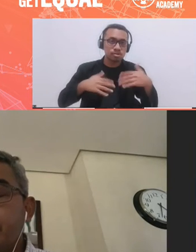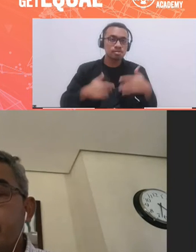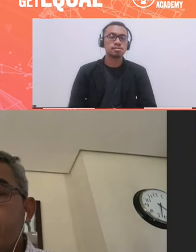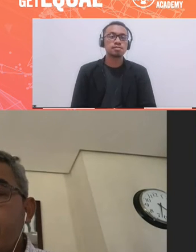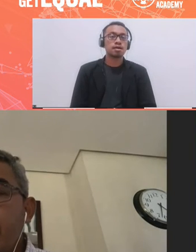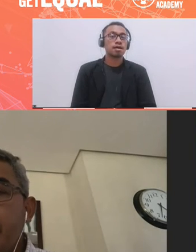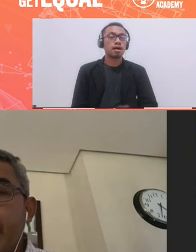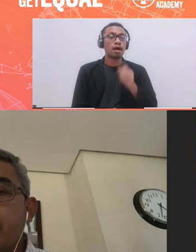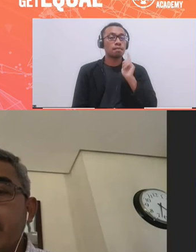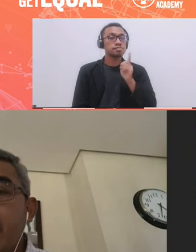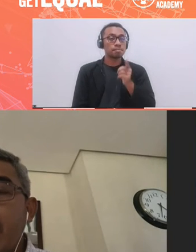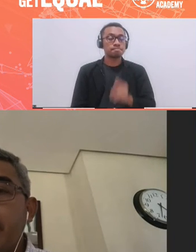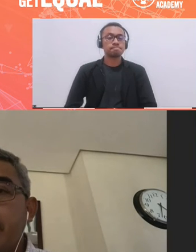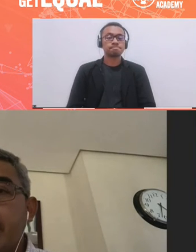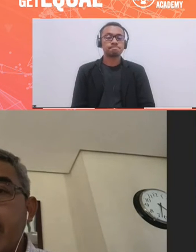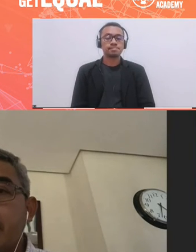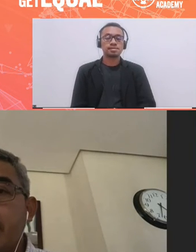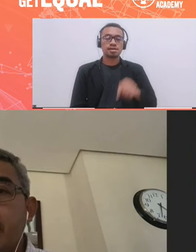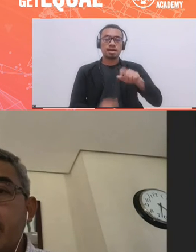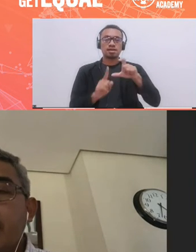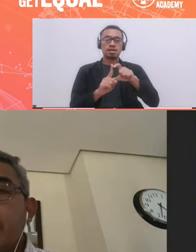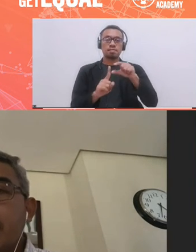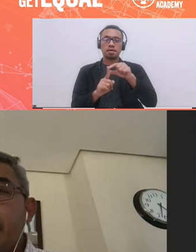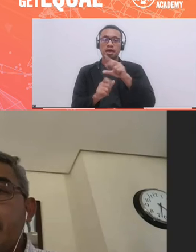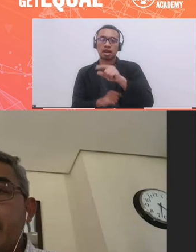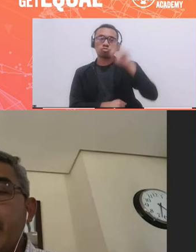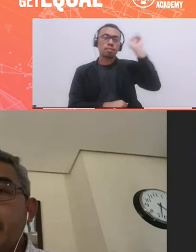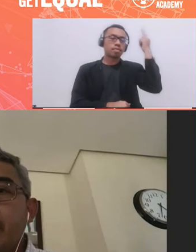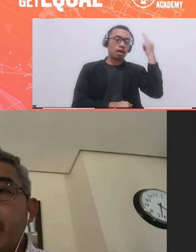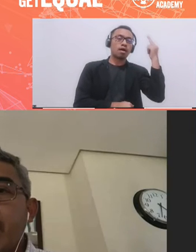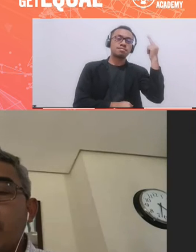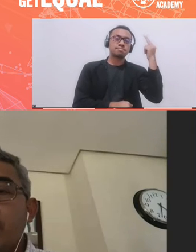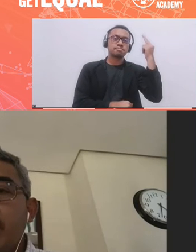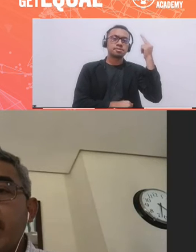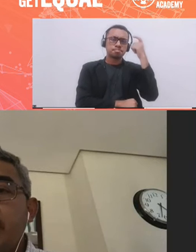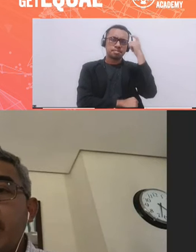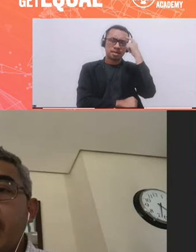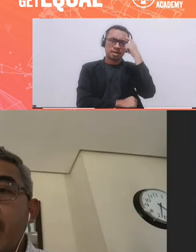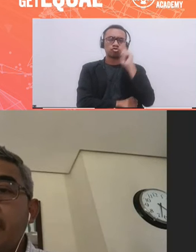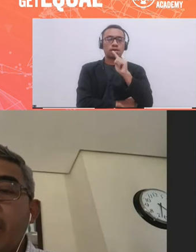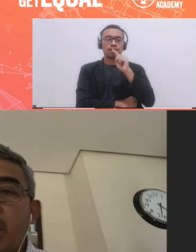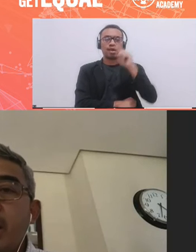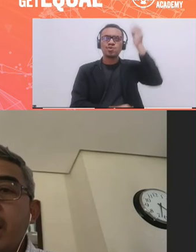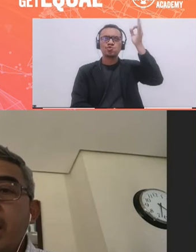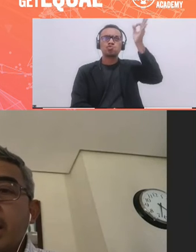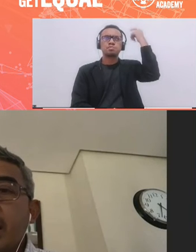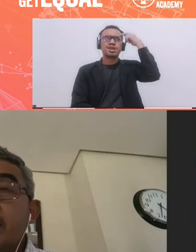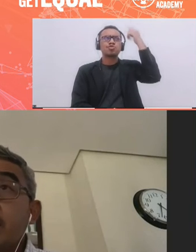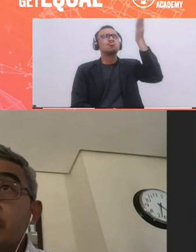dalam DPR sendiri dan dalam pemerintahan sendiri, terdapat pemikiran-pemikiran konservatif yang menganggap bahwa